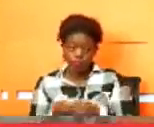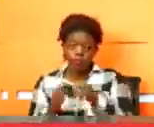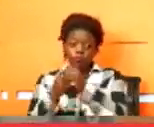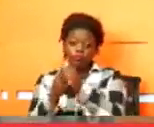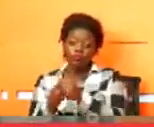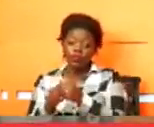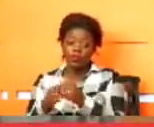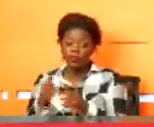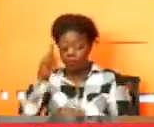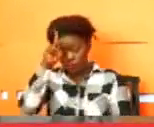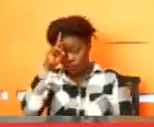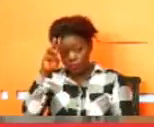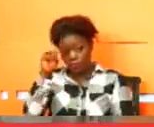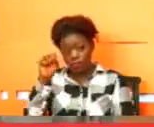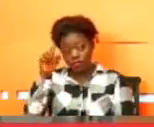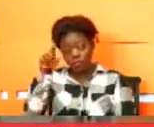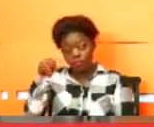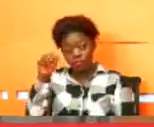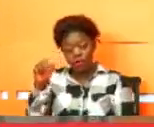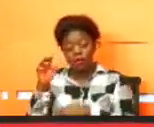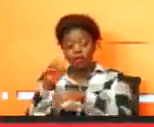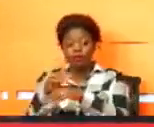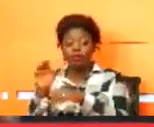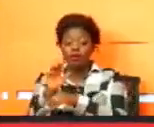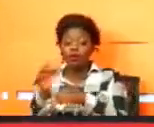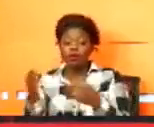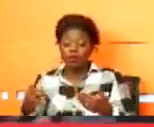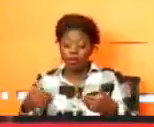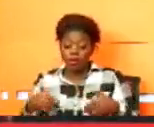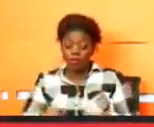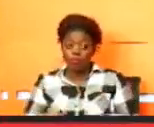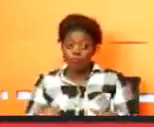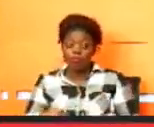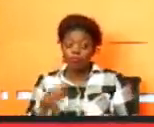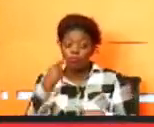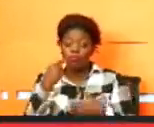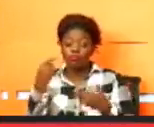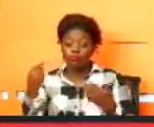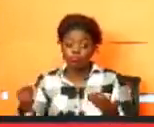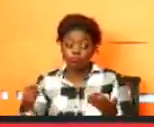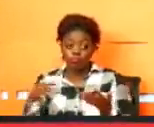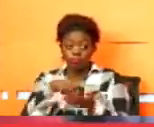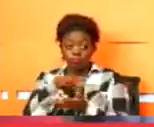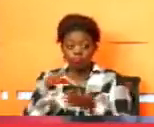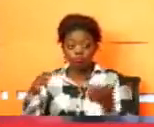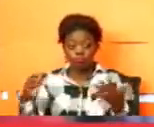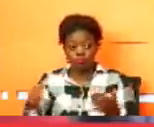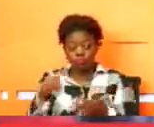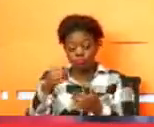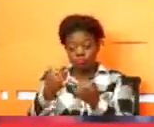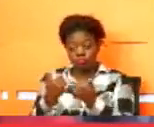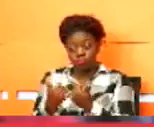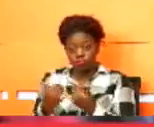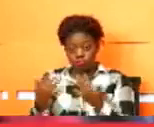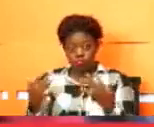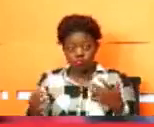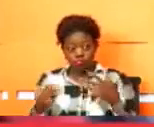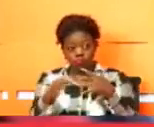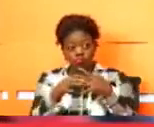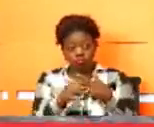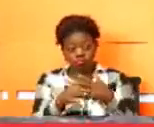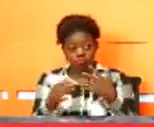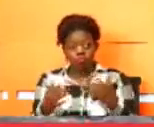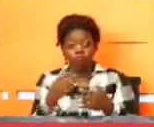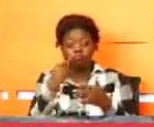Abakulembeze ku kyalo Sozi mu ggombolola Empata mu disitulikiti y'Emukono bayise olukiiko okutabaganya abavubuka abasusse okwenda kubaka abasajja n'abalala ku bakazi baabwe bulina ab'empeta